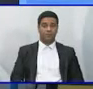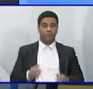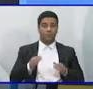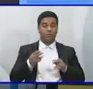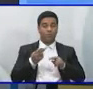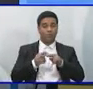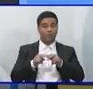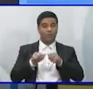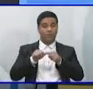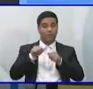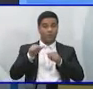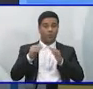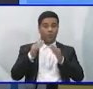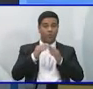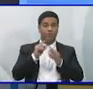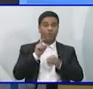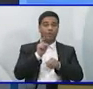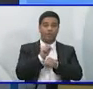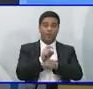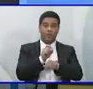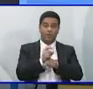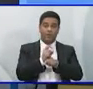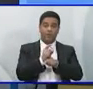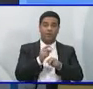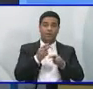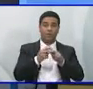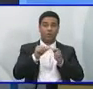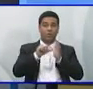Bundan tashqari uyga vazifa sifatida